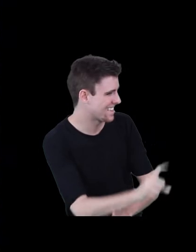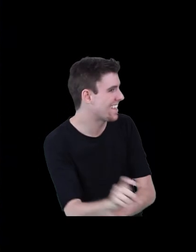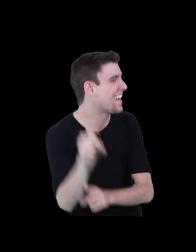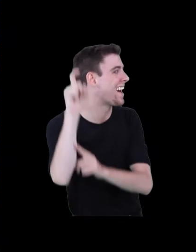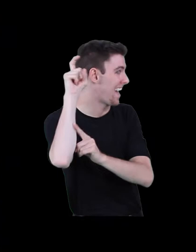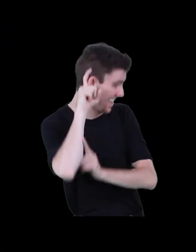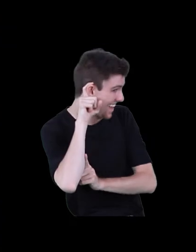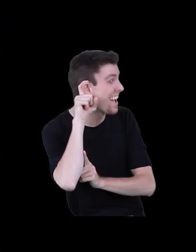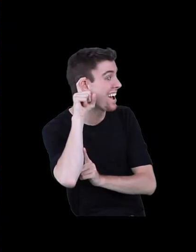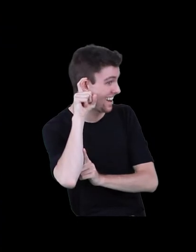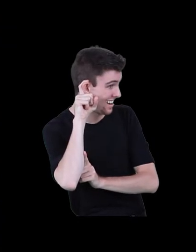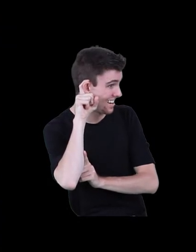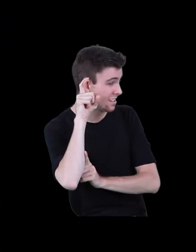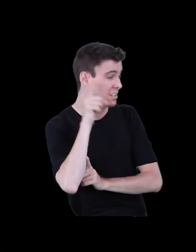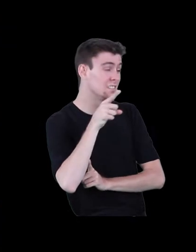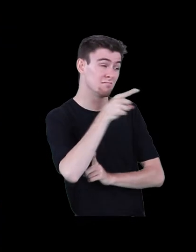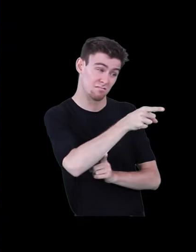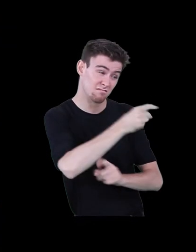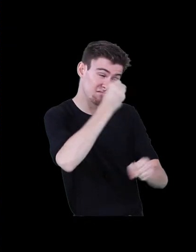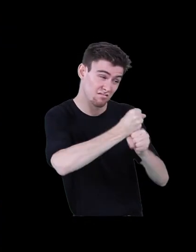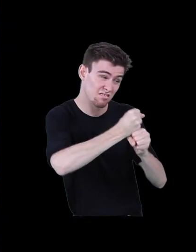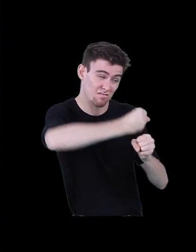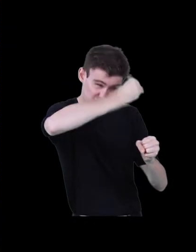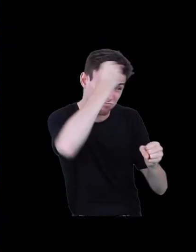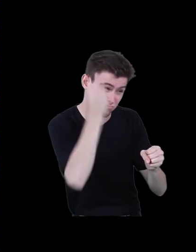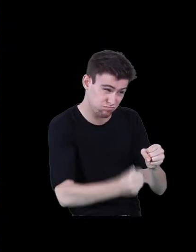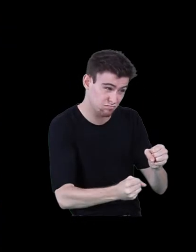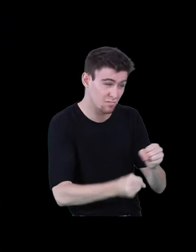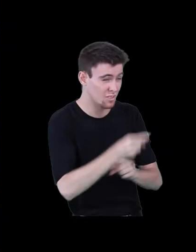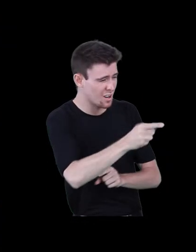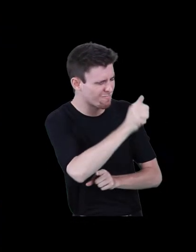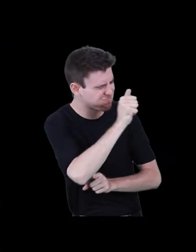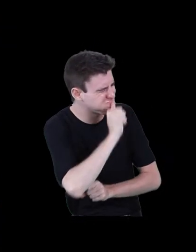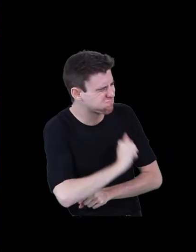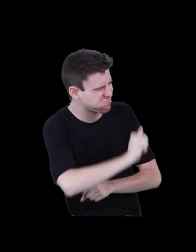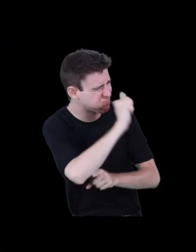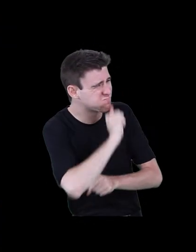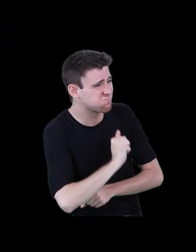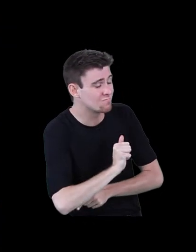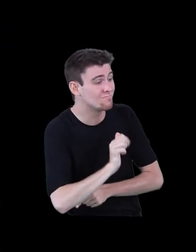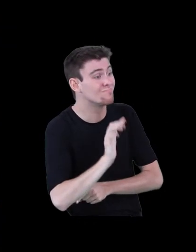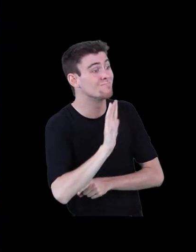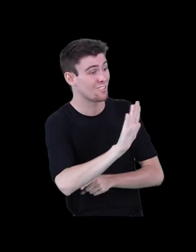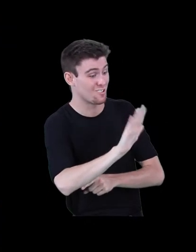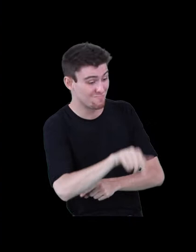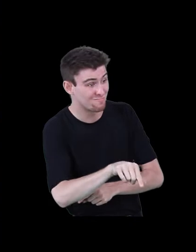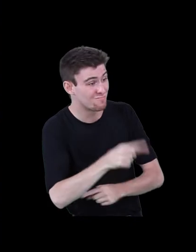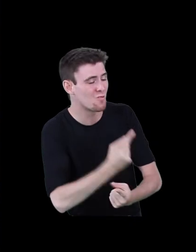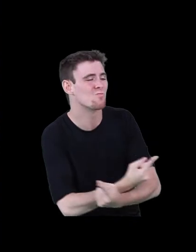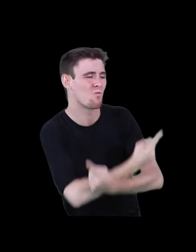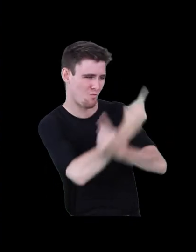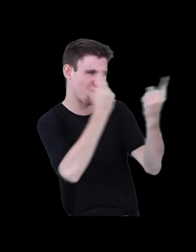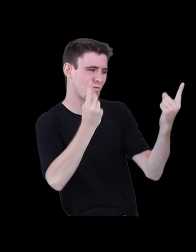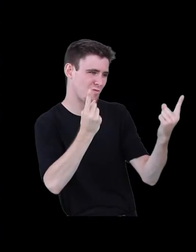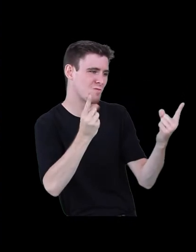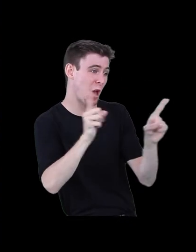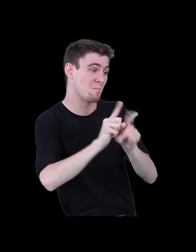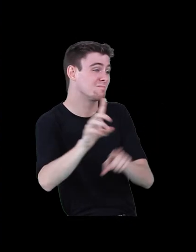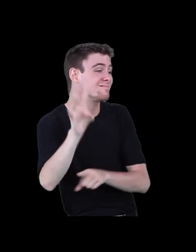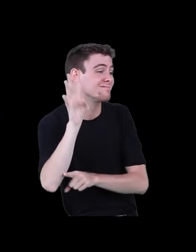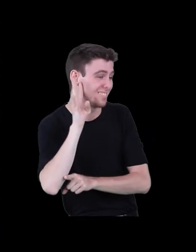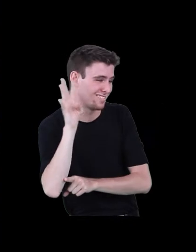grave. Mais avec beaucoup de travail, beaucoup de patience, puis les appareils auditifs qu'on a